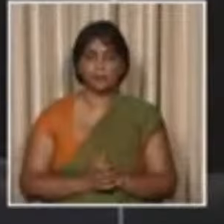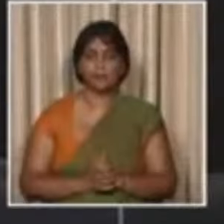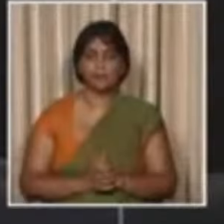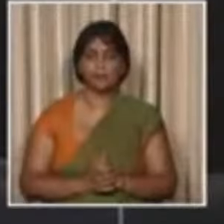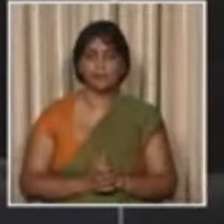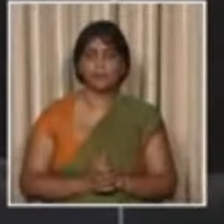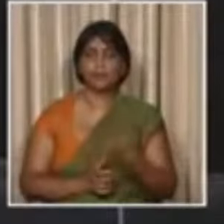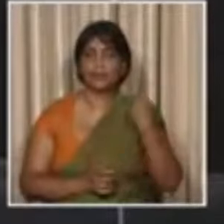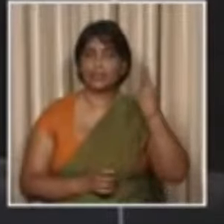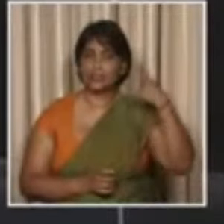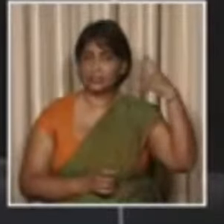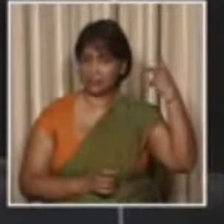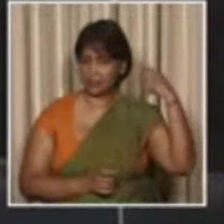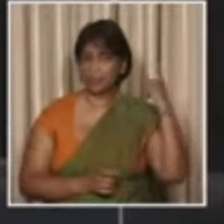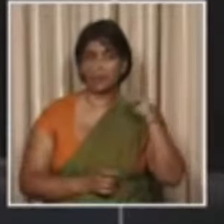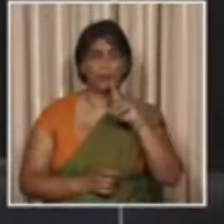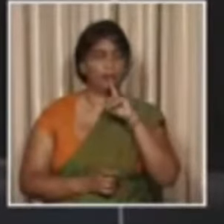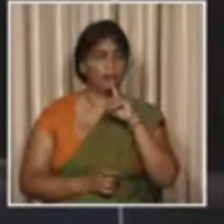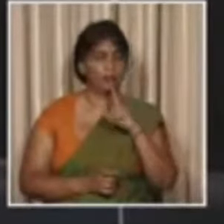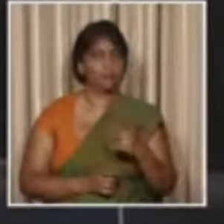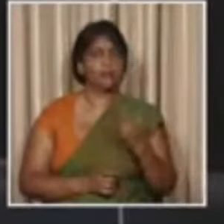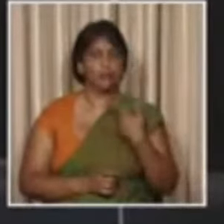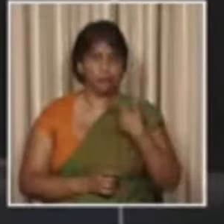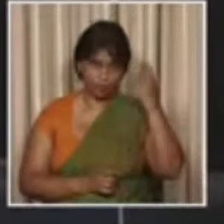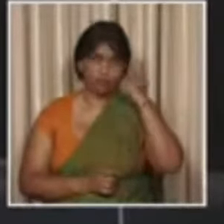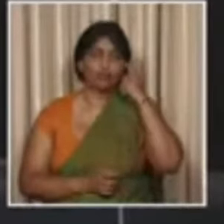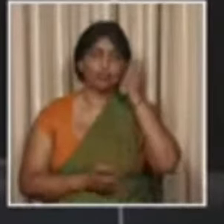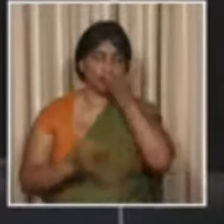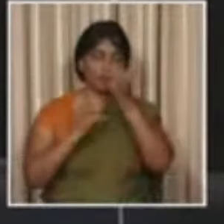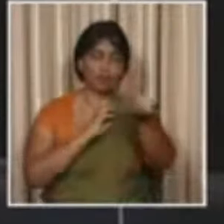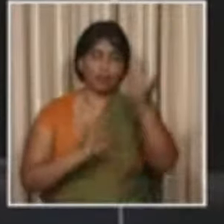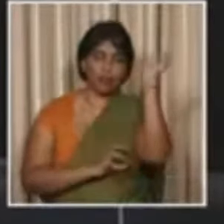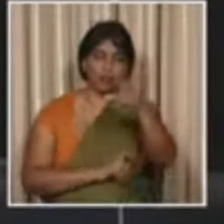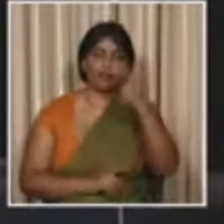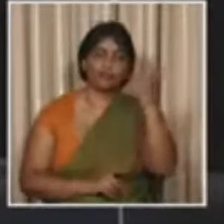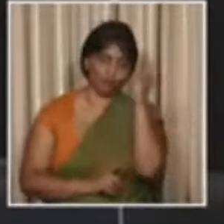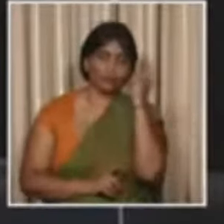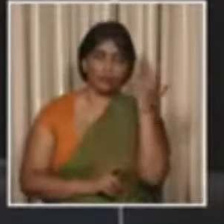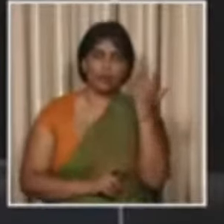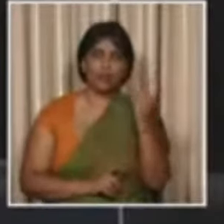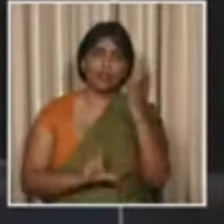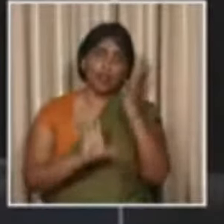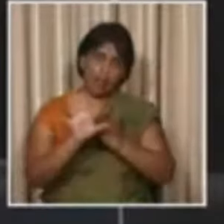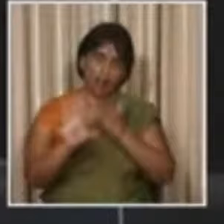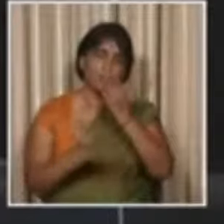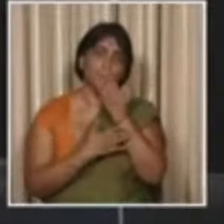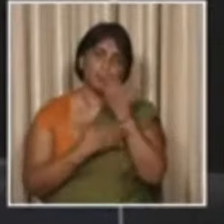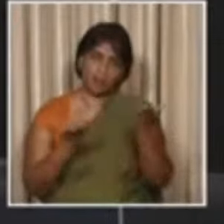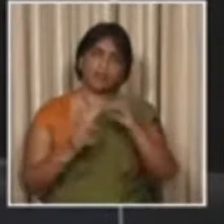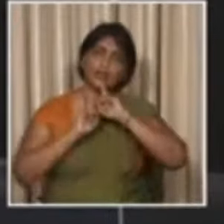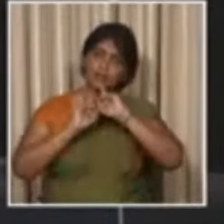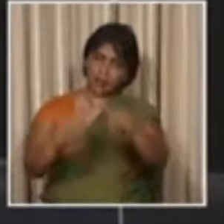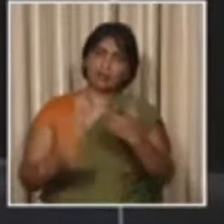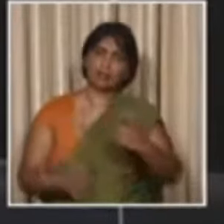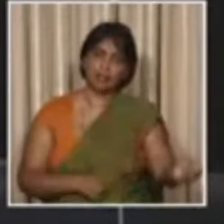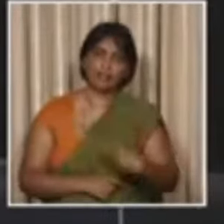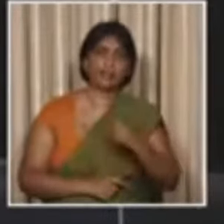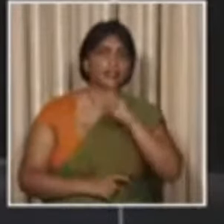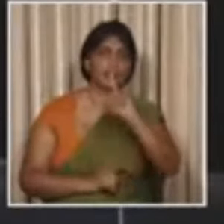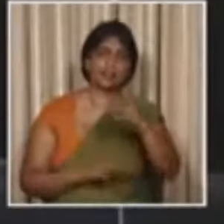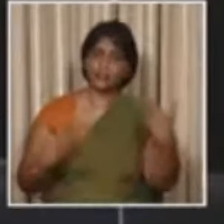එහෙමදි වට මේ ඊයේ පෙරේද ඉඳගෙන කියනෝ නැහටන් මන් දන්නවල කවුද ගැහුවේ කියලා. ගැහුවේ කියලා කවුද දන්නවද? අවුරුදු පහක් ඉන්නෝනේ ඔක කියන්න. එදාම කියන්න